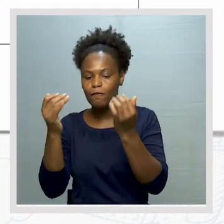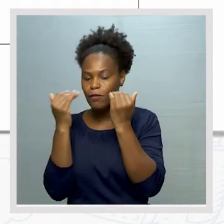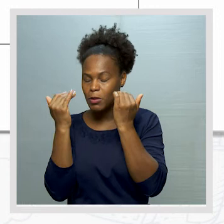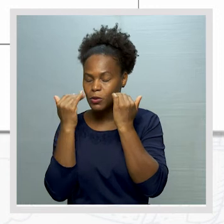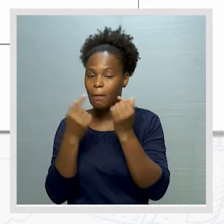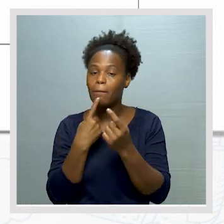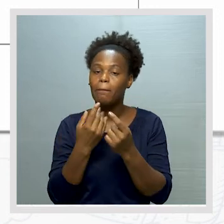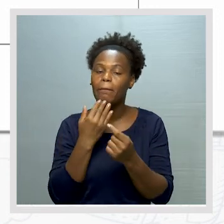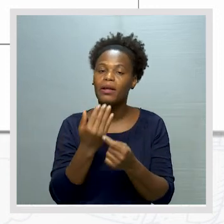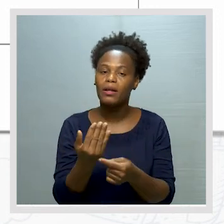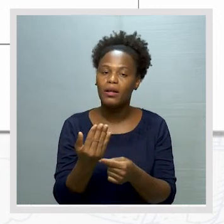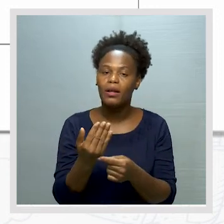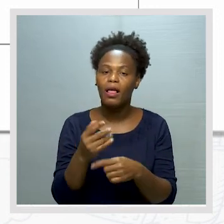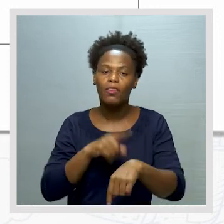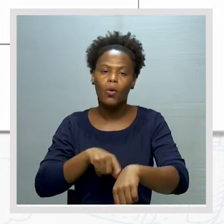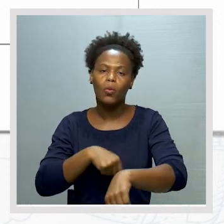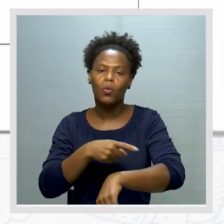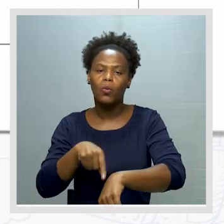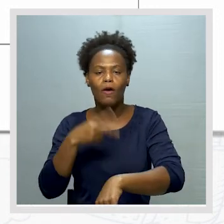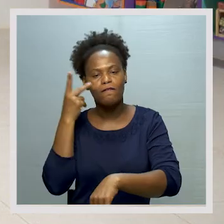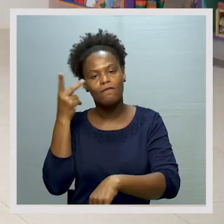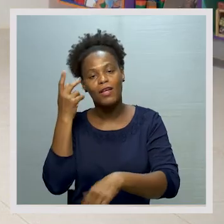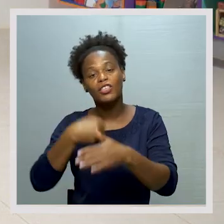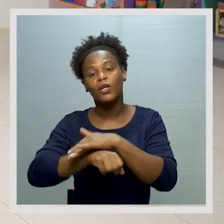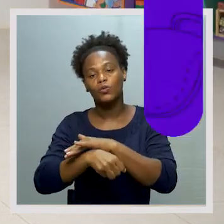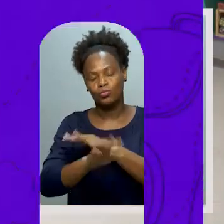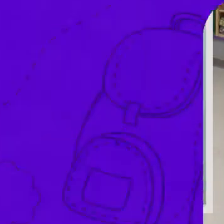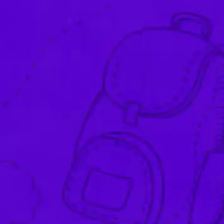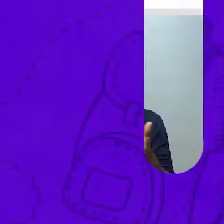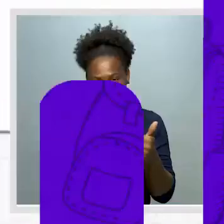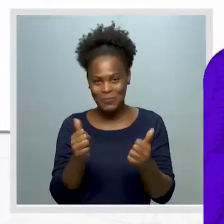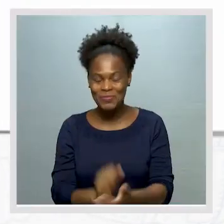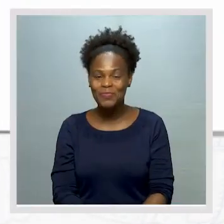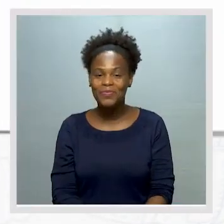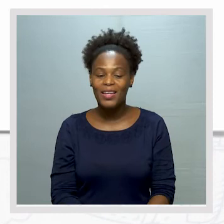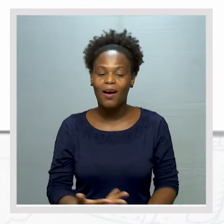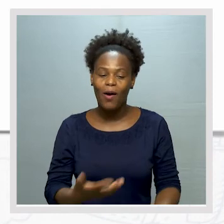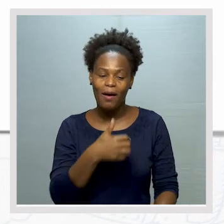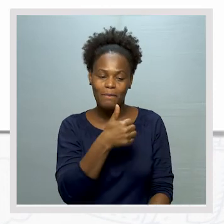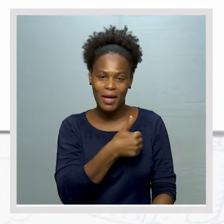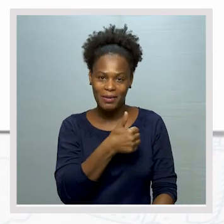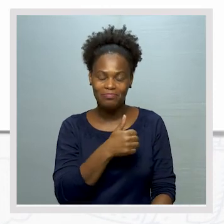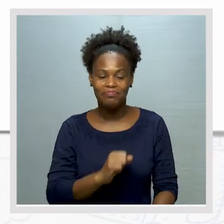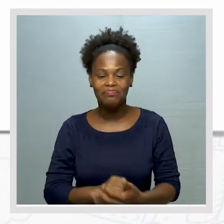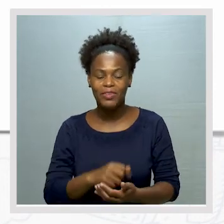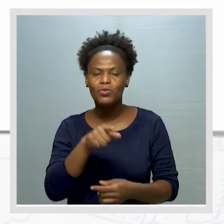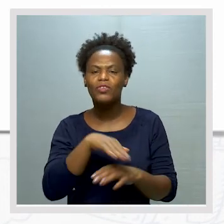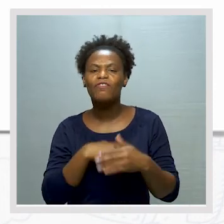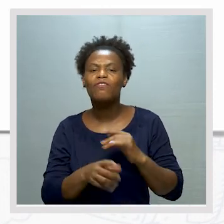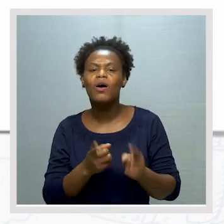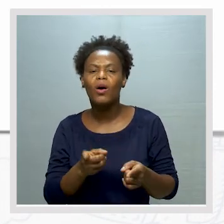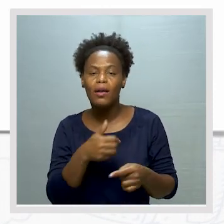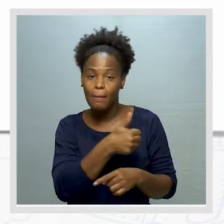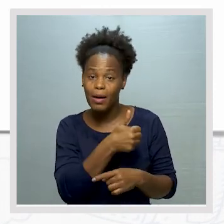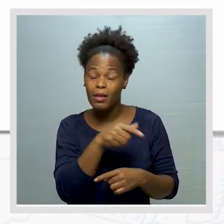demandée, la durée de vie. C'est bon? En B, qu'est-ce que vous allez faire? Vous